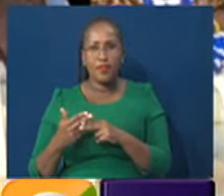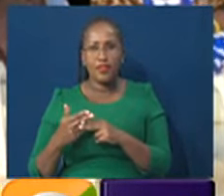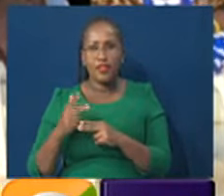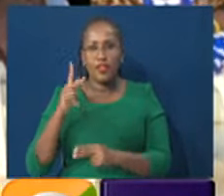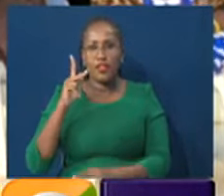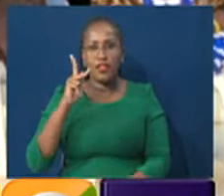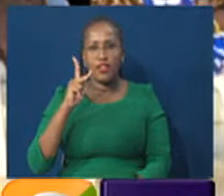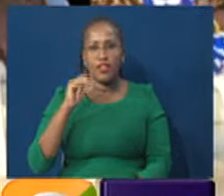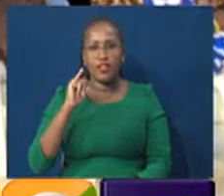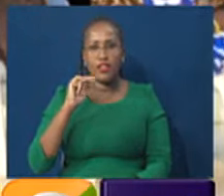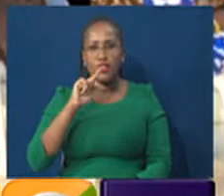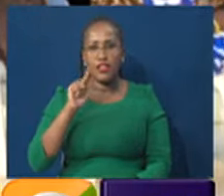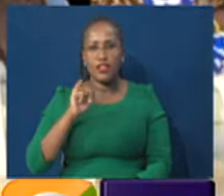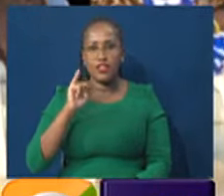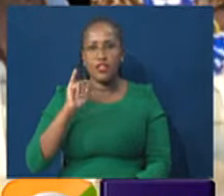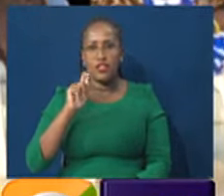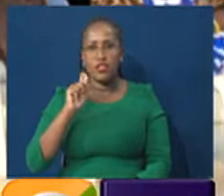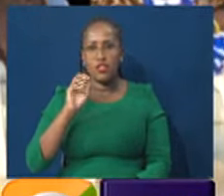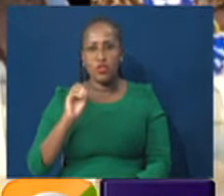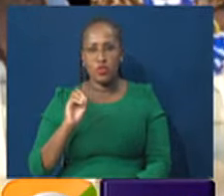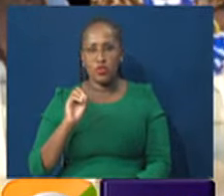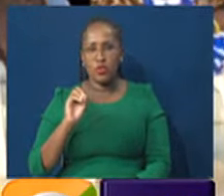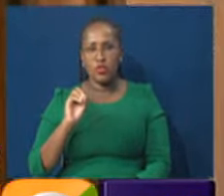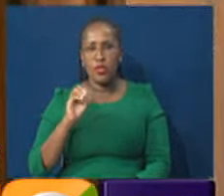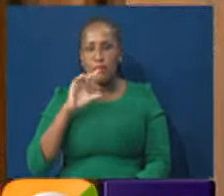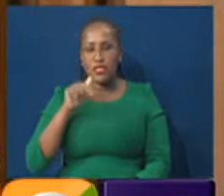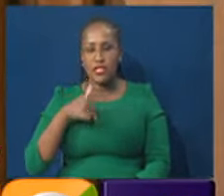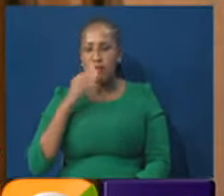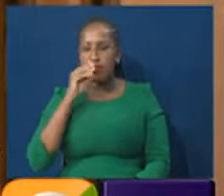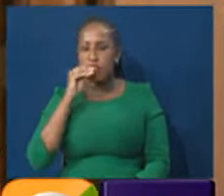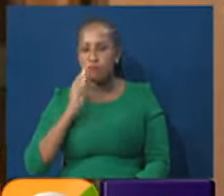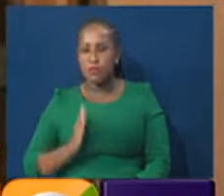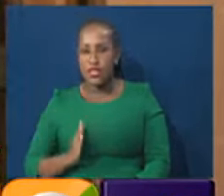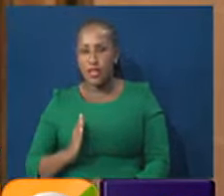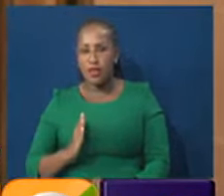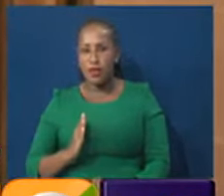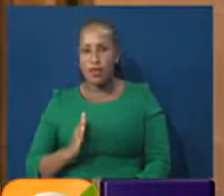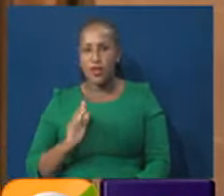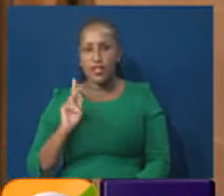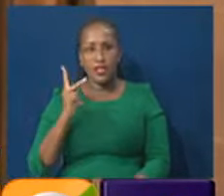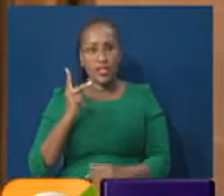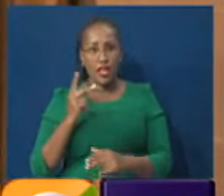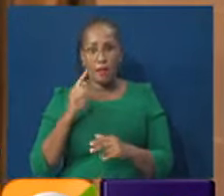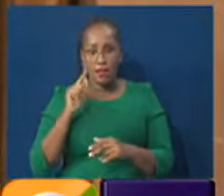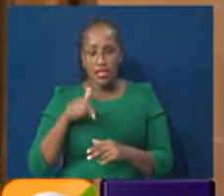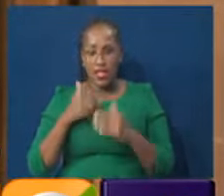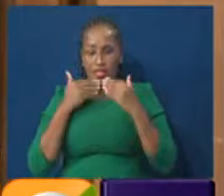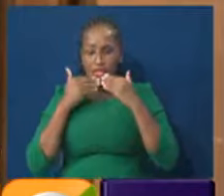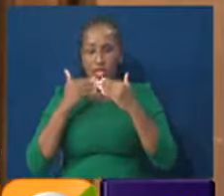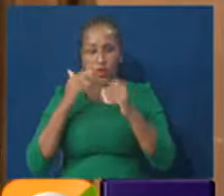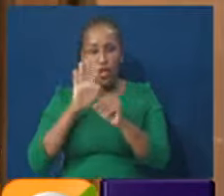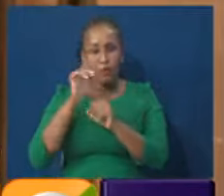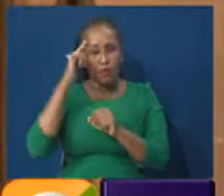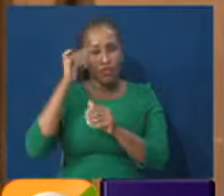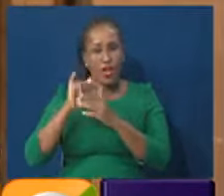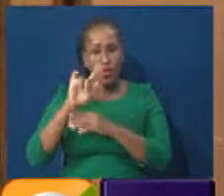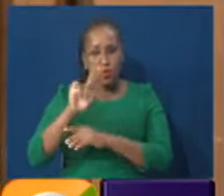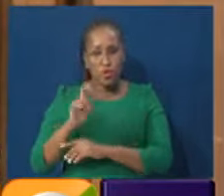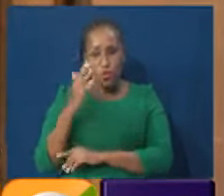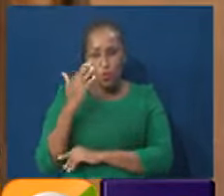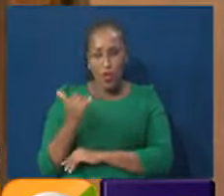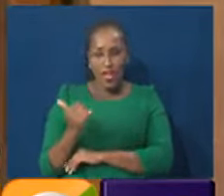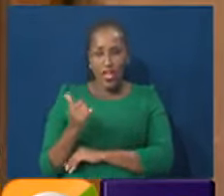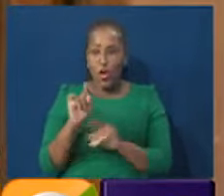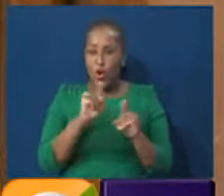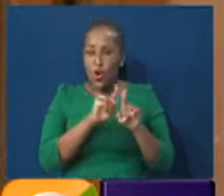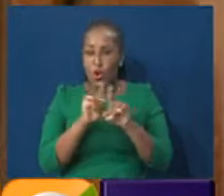Uma. Mimi ndio speaker wa bunge wa Zalendo Kenya. Nashukuru sana kwa hiyo swali ambayo umeuliza mimi, kwa sababu